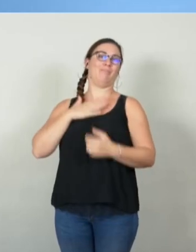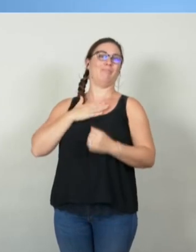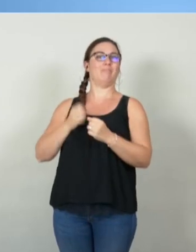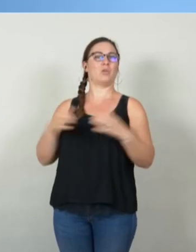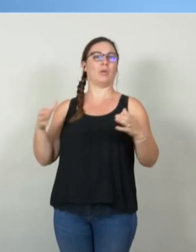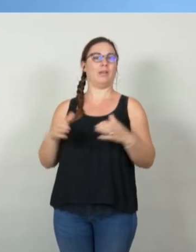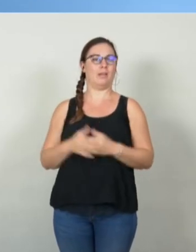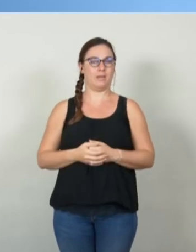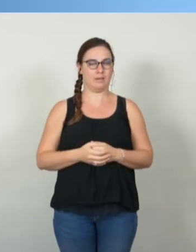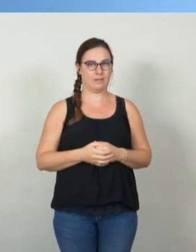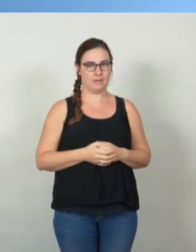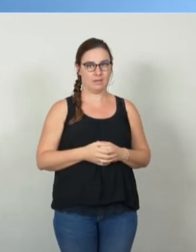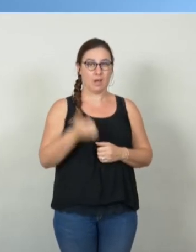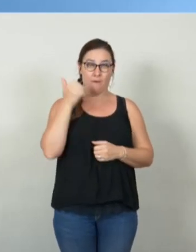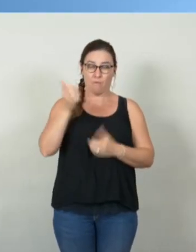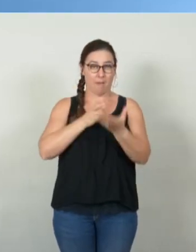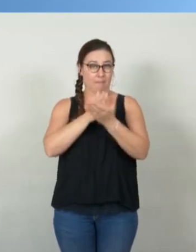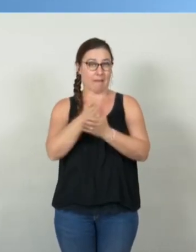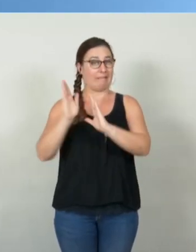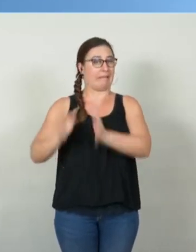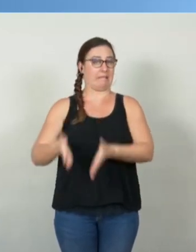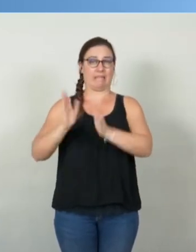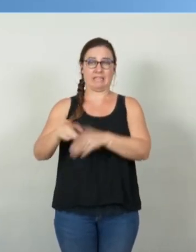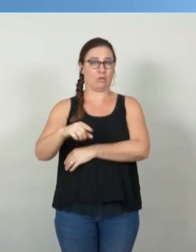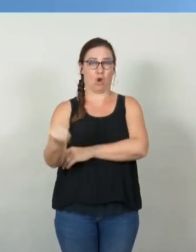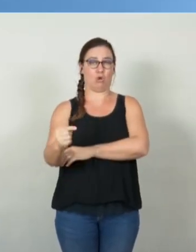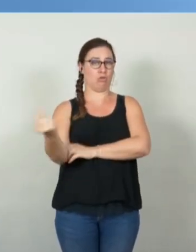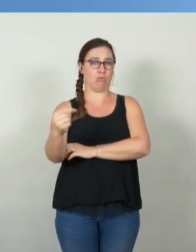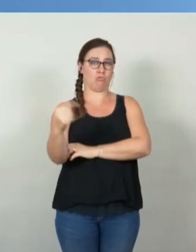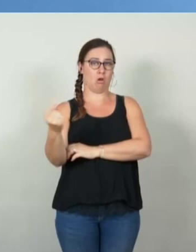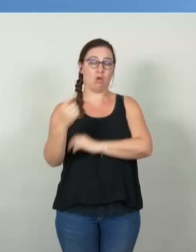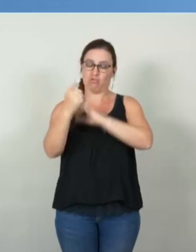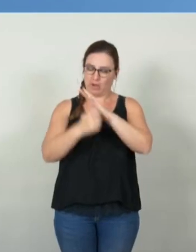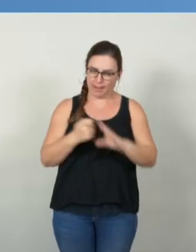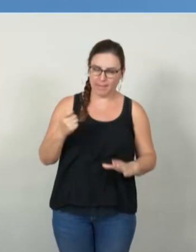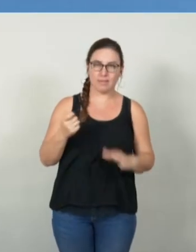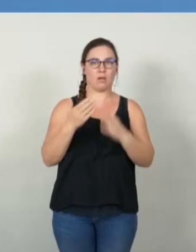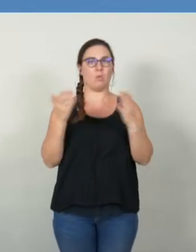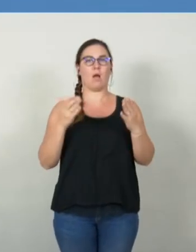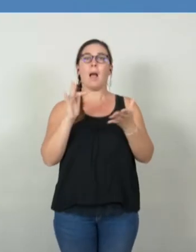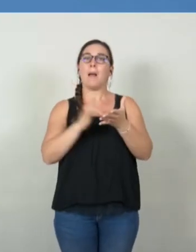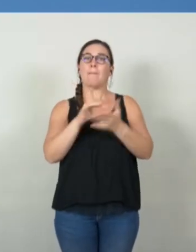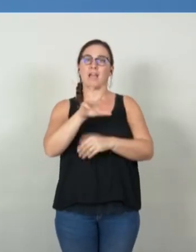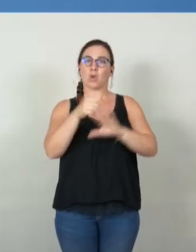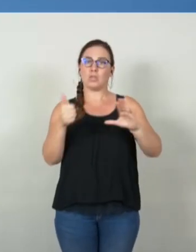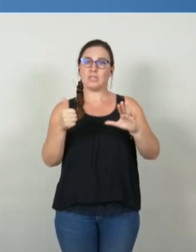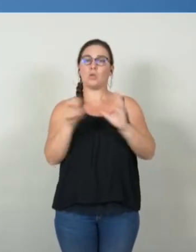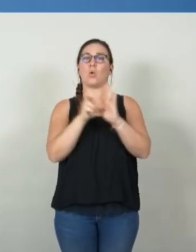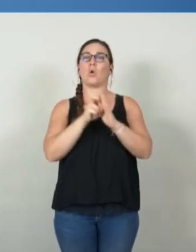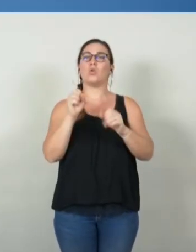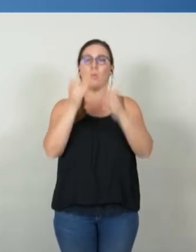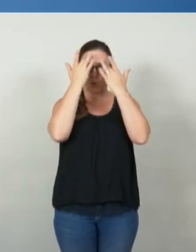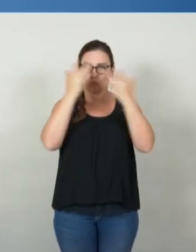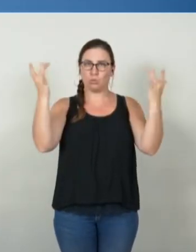dans la lignée des choses que vous décidez unilatéralement je reviendrai encore une fois sur une ligne de la page 36 du Grenoble culture de